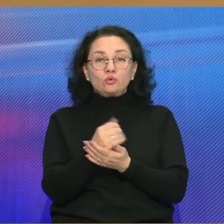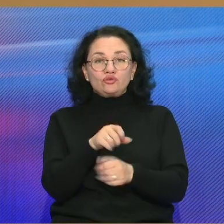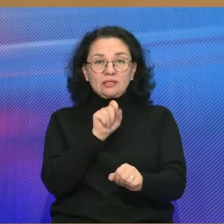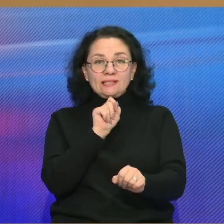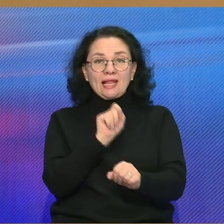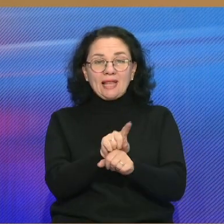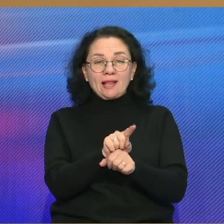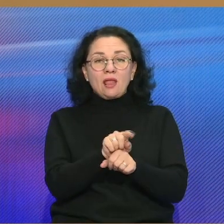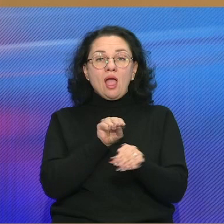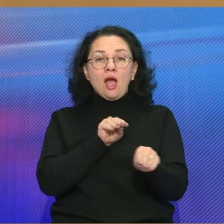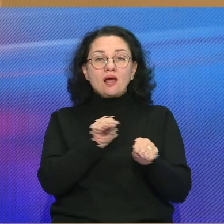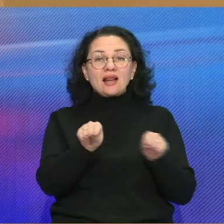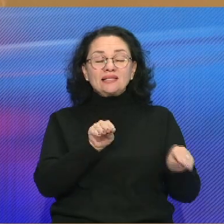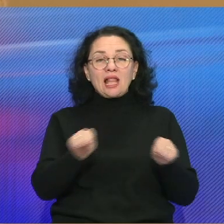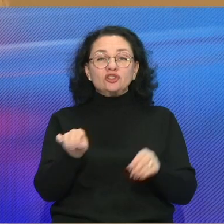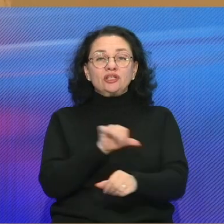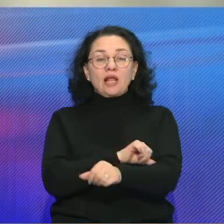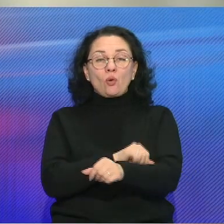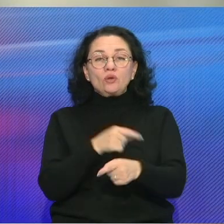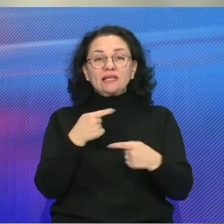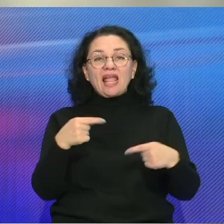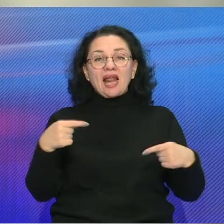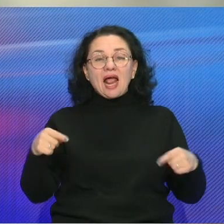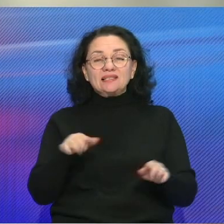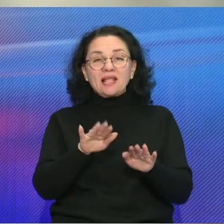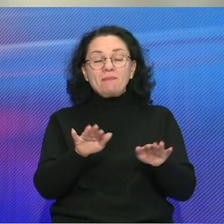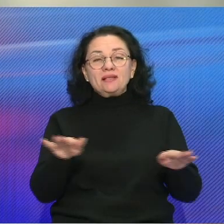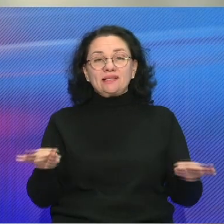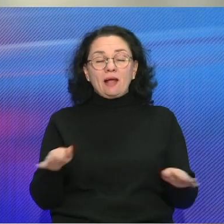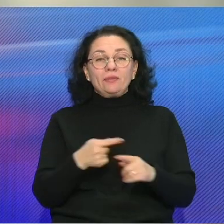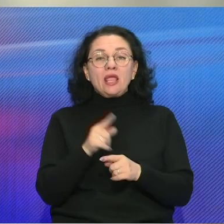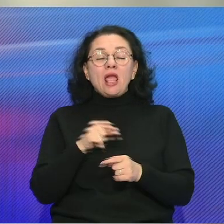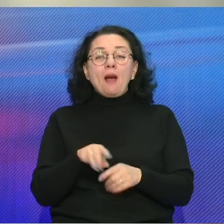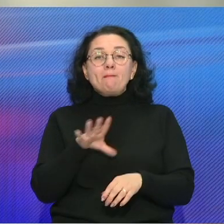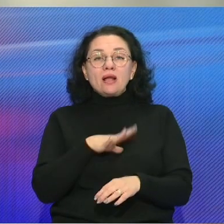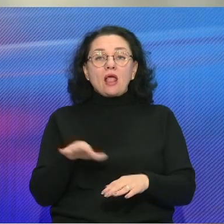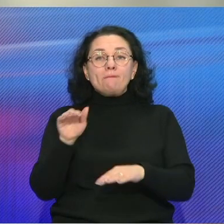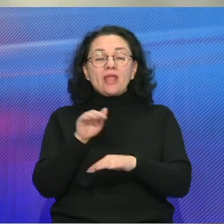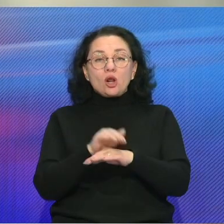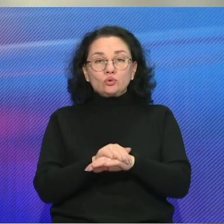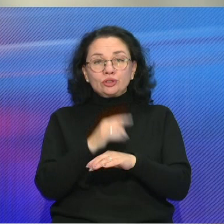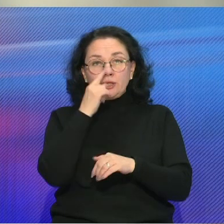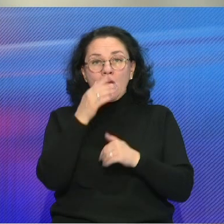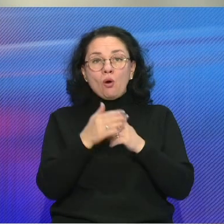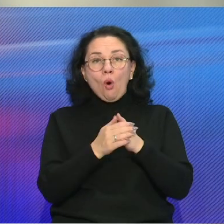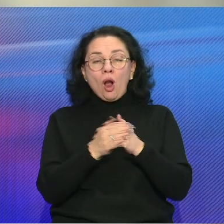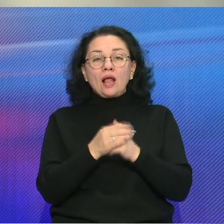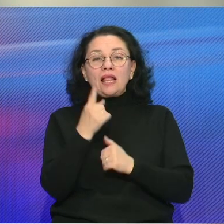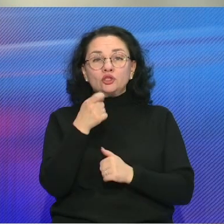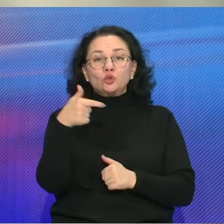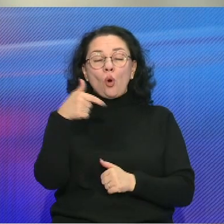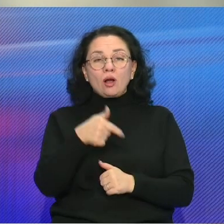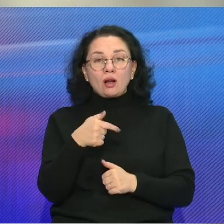товар по тайникам в Витебске и Новополоцке. При нем обнаружено и изъято около 100 граммов особо опасного психотропного